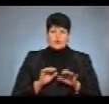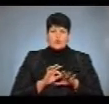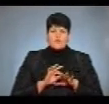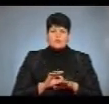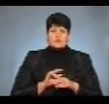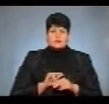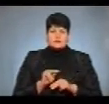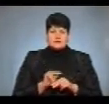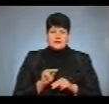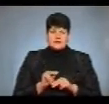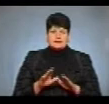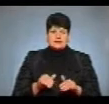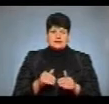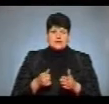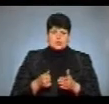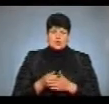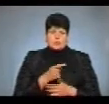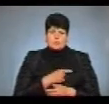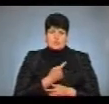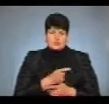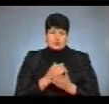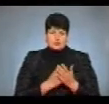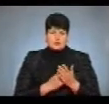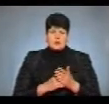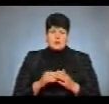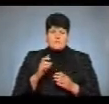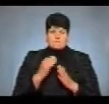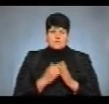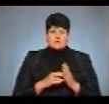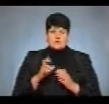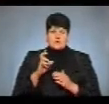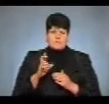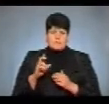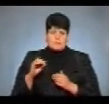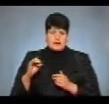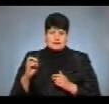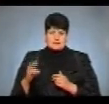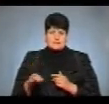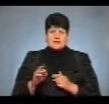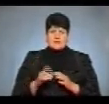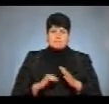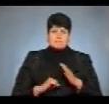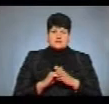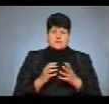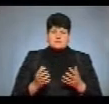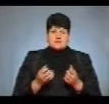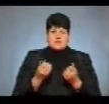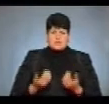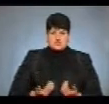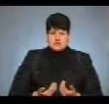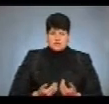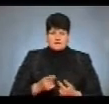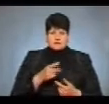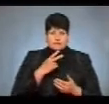проводить тренінг з надання домедичної допомоги за протоколом Basic Life Support, що перекладається як базова підтримка життя.